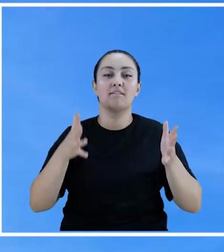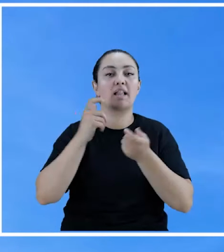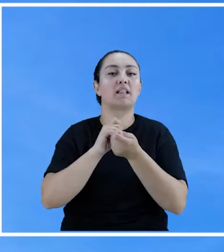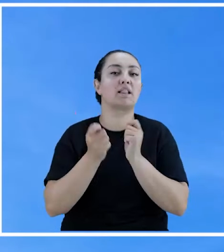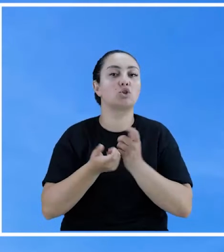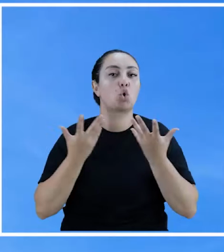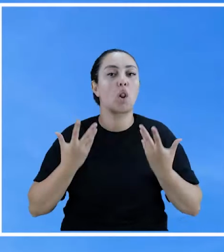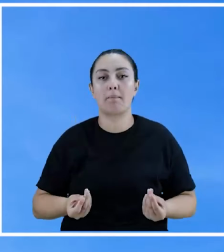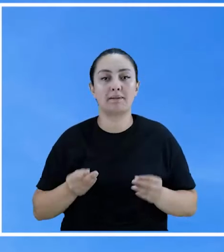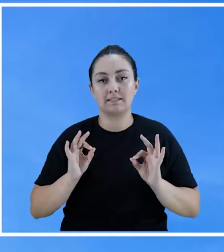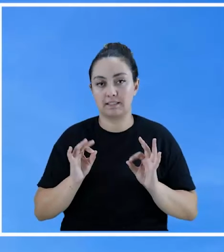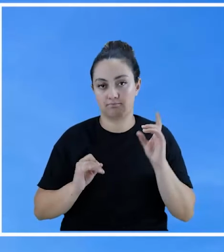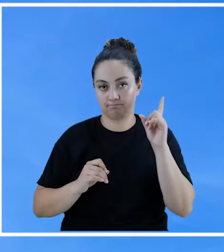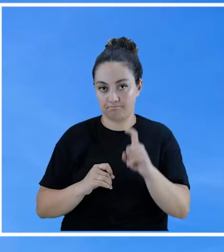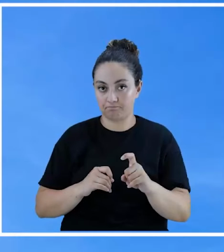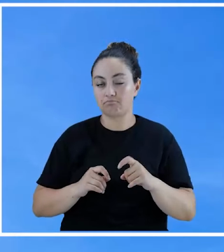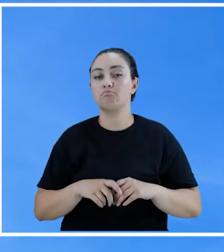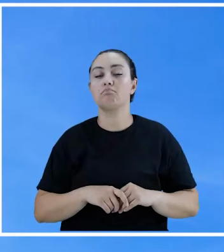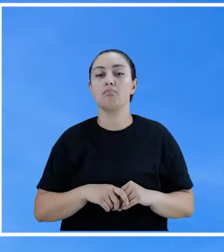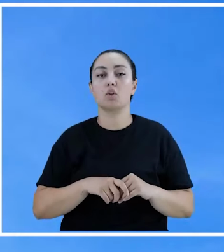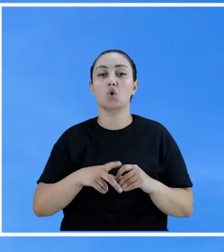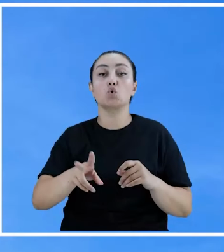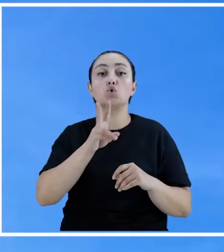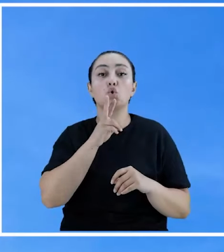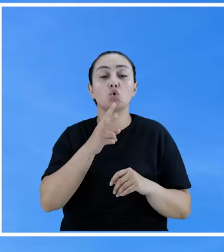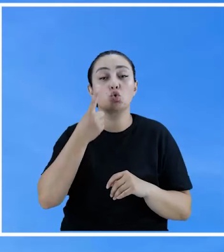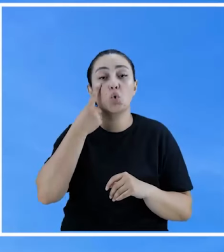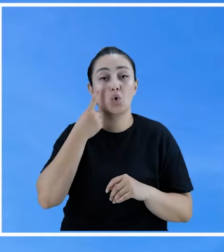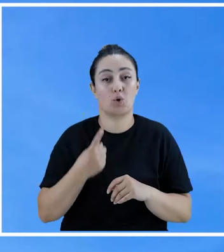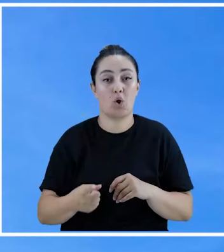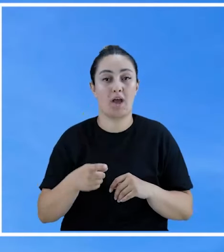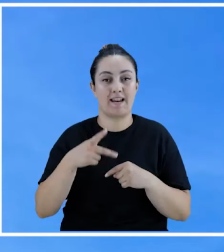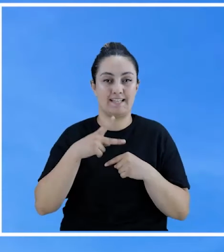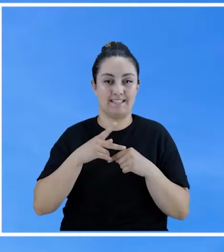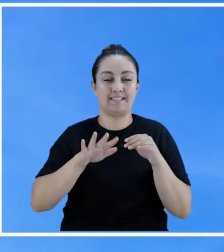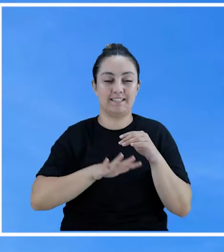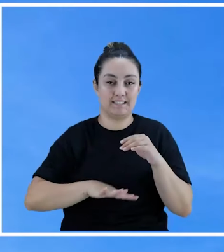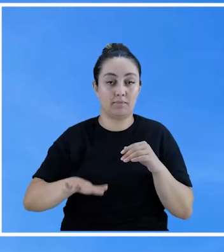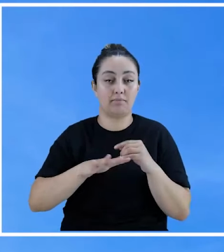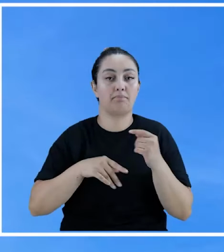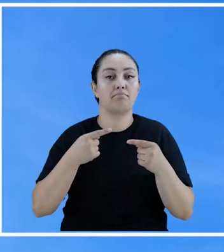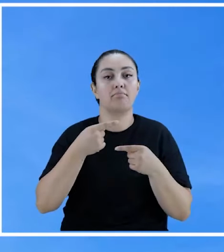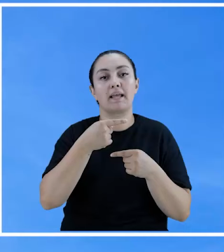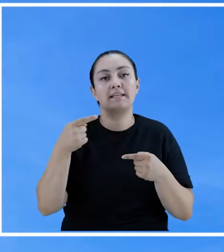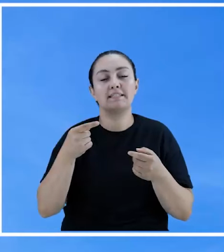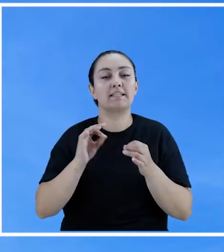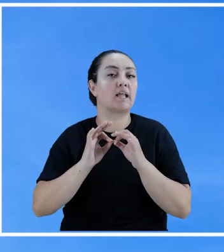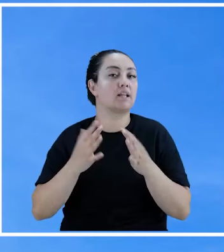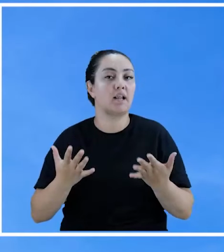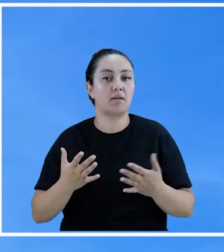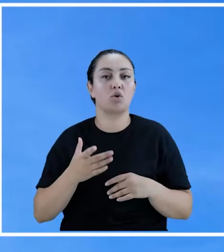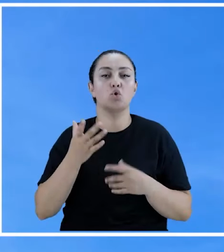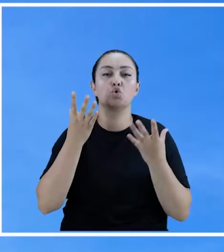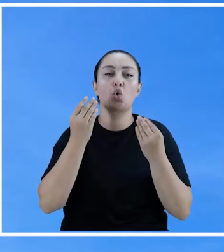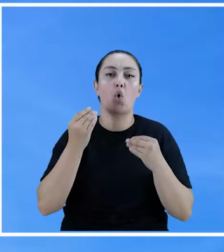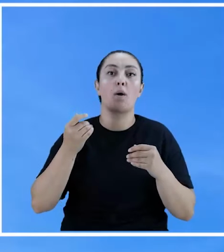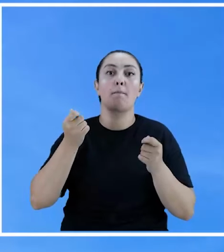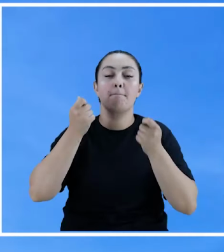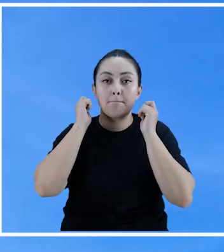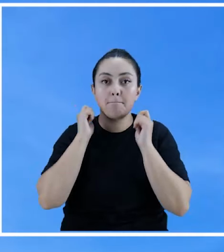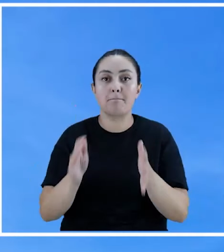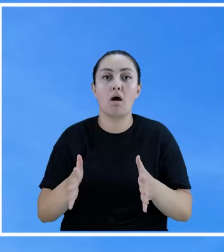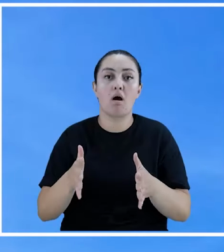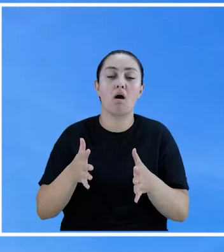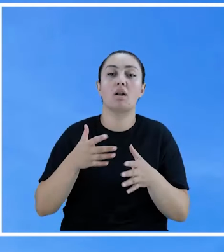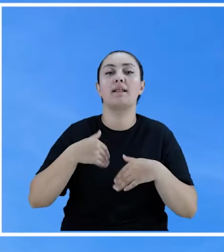bir değişiklik olabilir? Şimdi zemin etüdü sonuçlarına göre ne gibi değişiklikler olabilir? Zemin etüdü aslında çok maliyetli